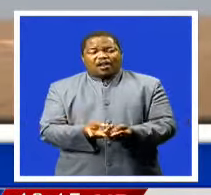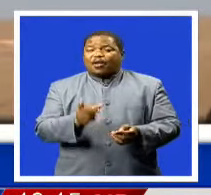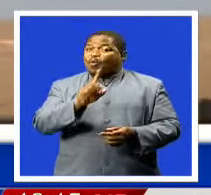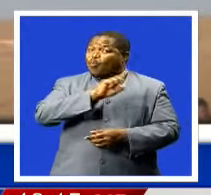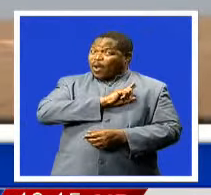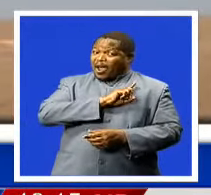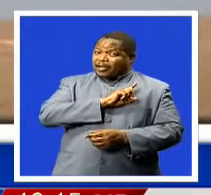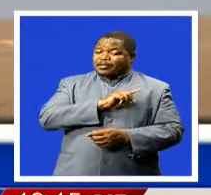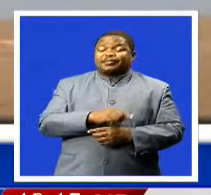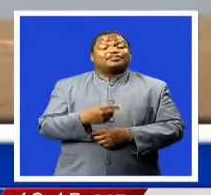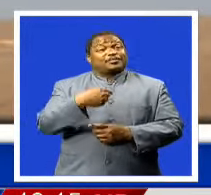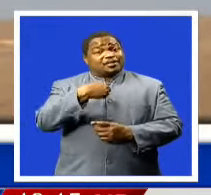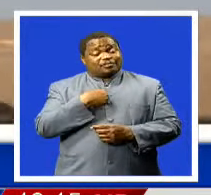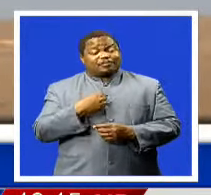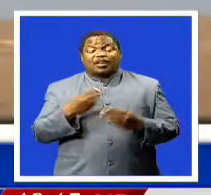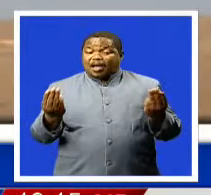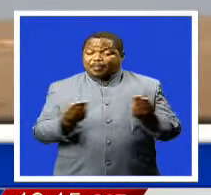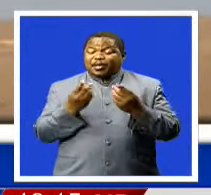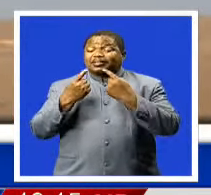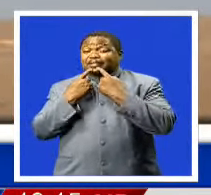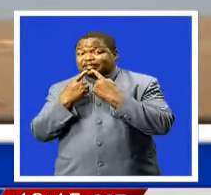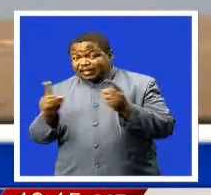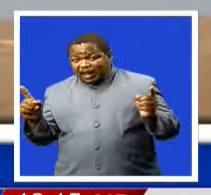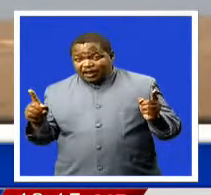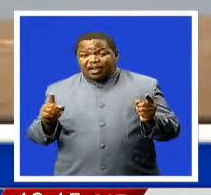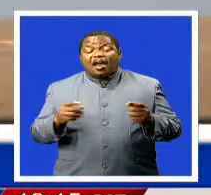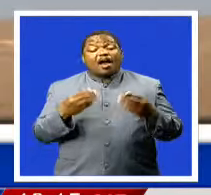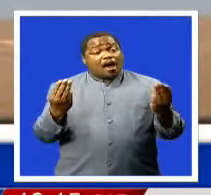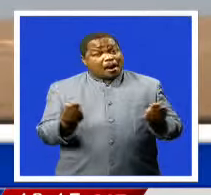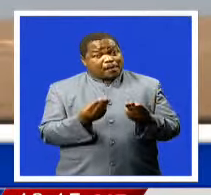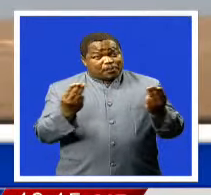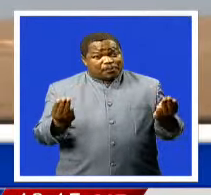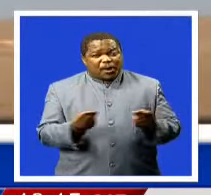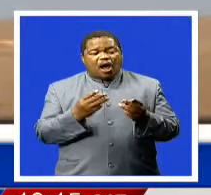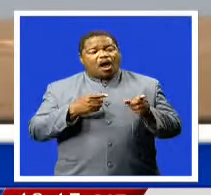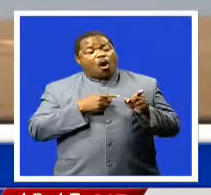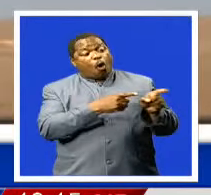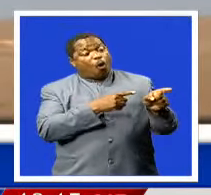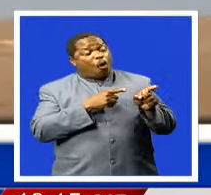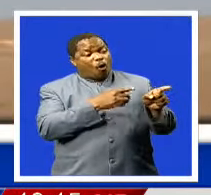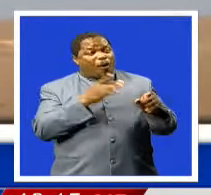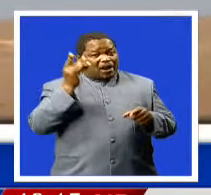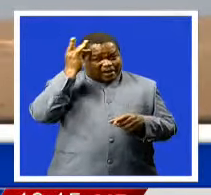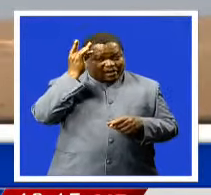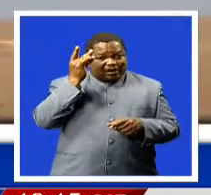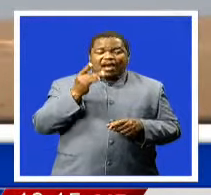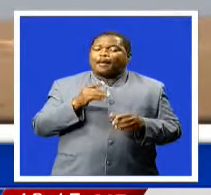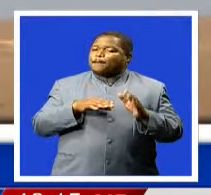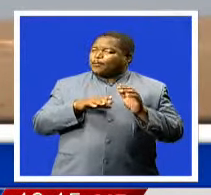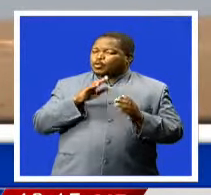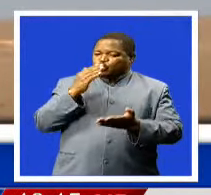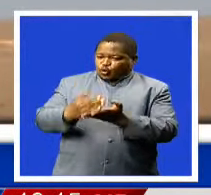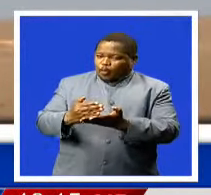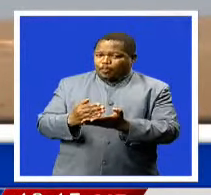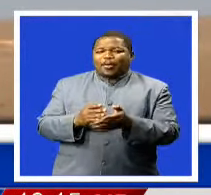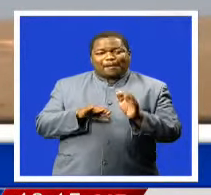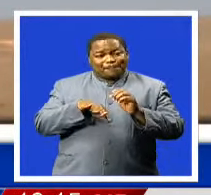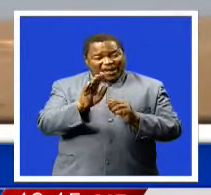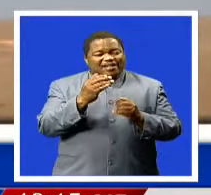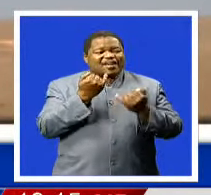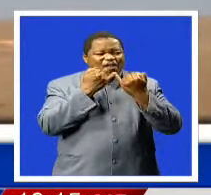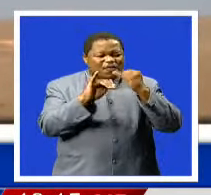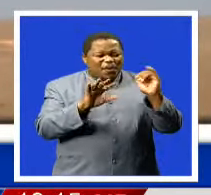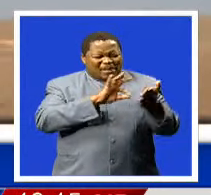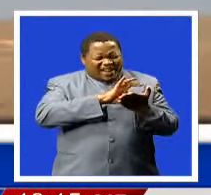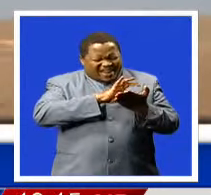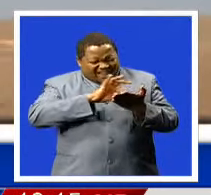inkosi ikhulunywa ithi inkosi ikhulunywa ithi awufuni leni ama facts ukhulume wona ke kuvakaleke kunekuthi